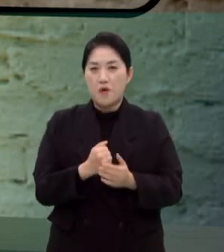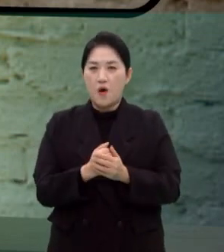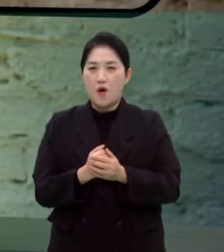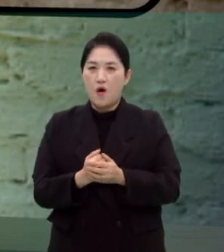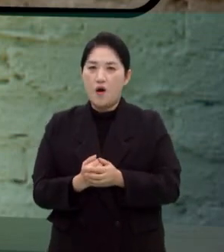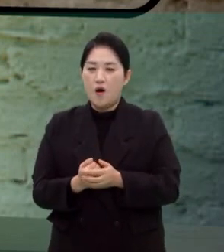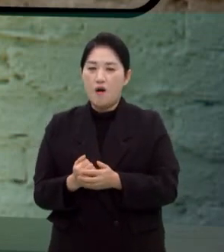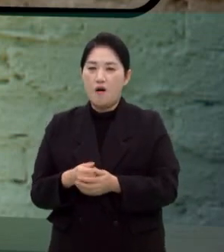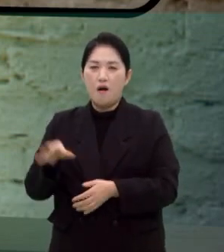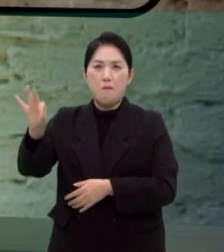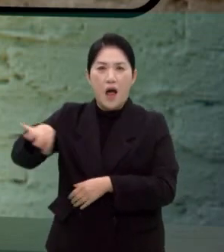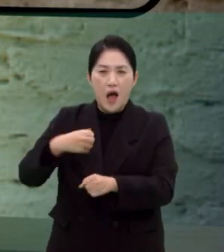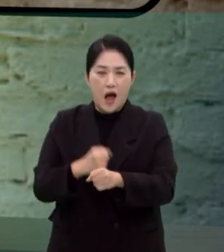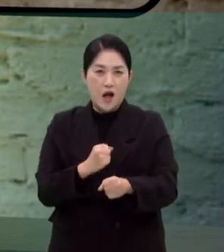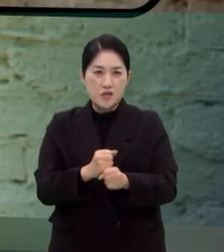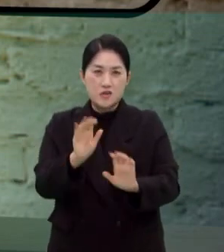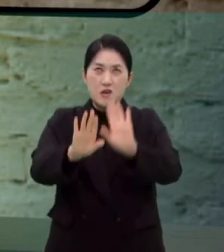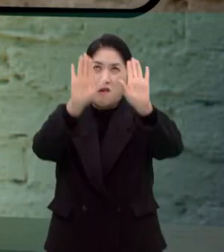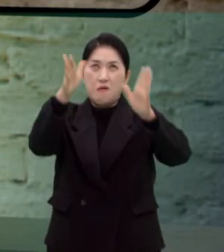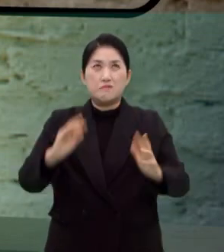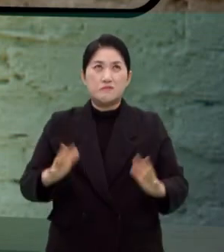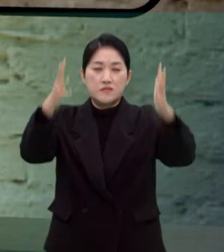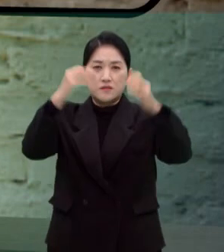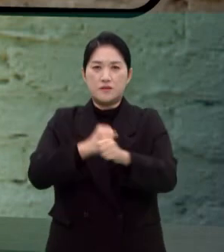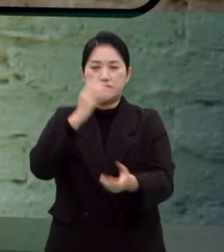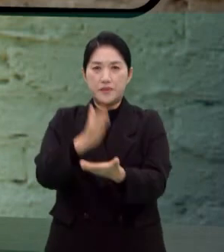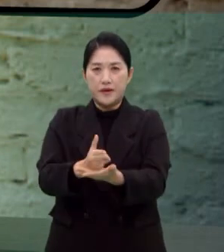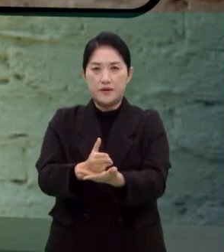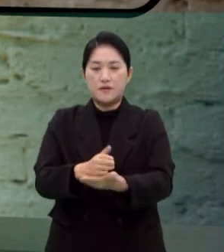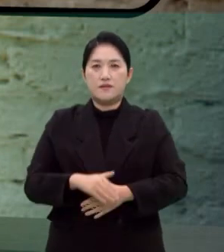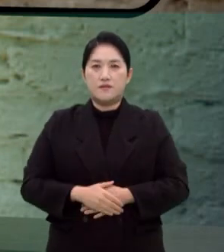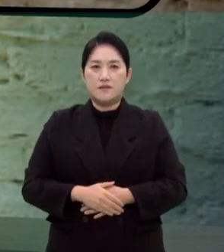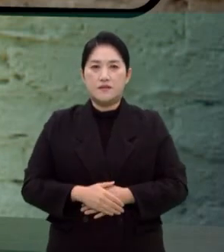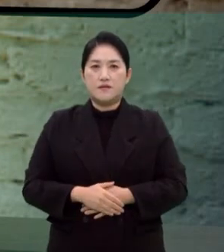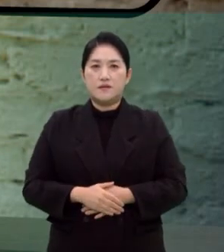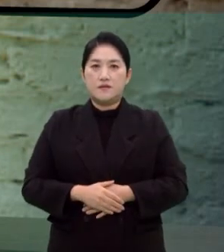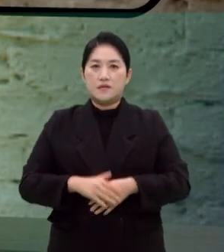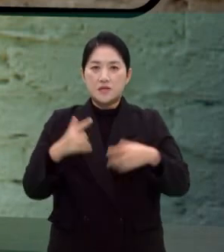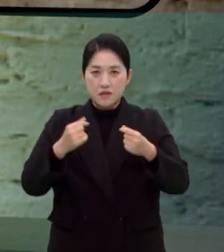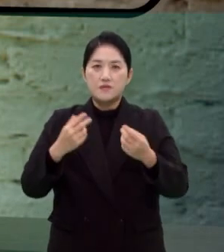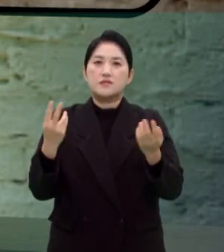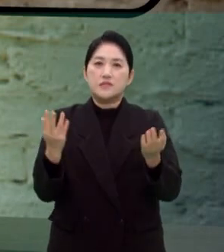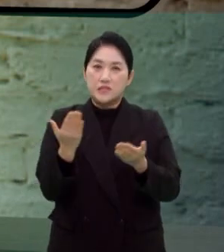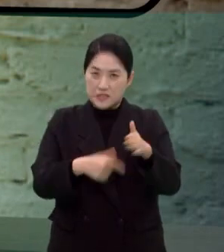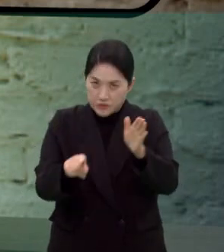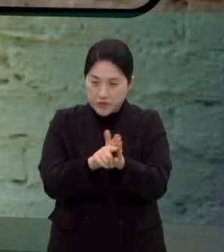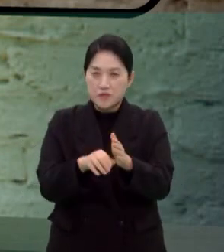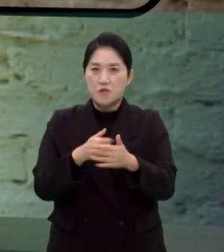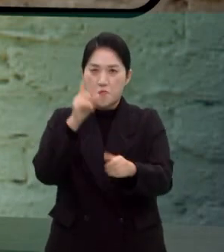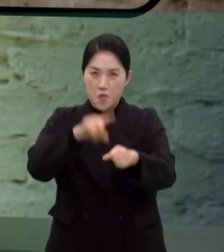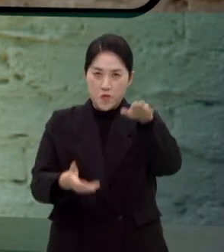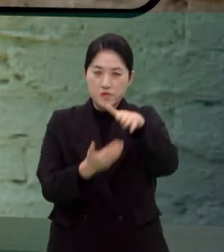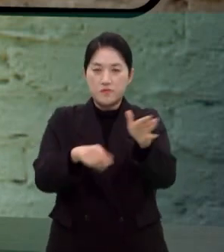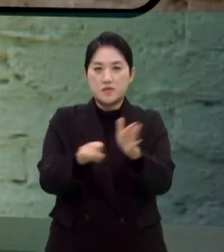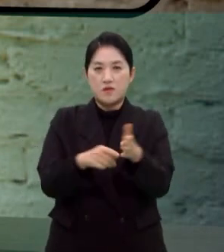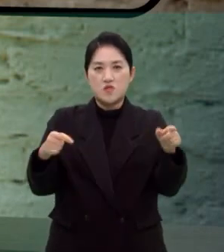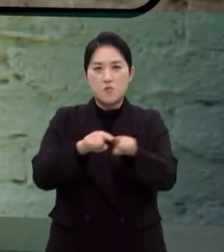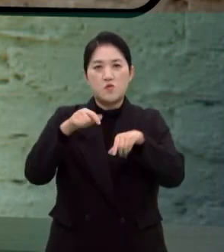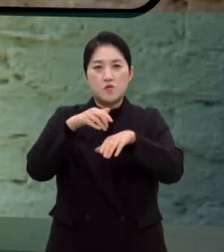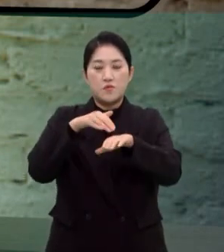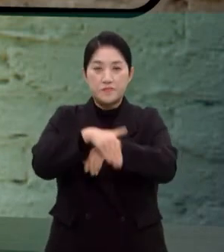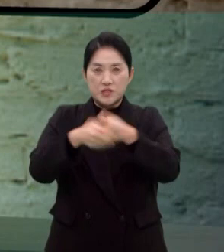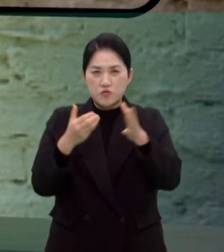한 건축물들이 지어져선 안 됩니다. 그리고 그 일 역시 더불어민주당이 해냈습니다.